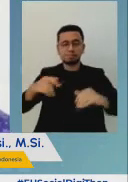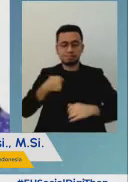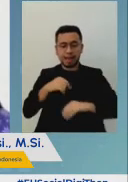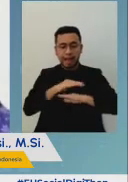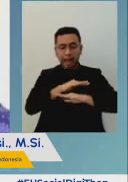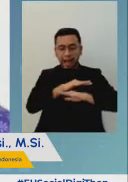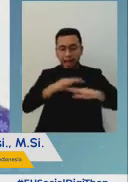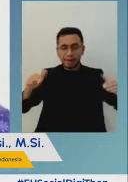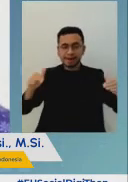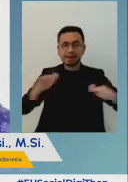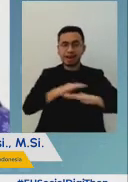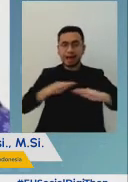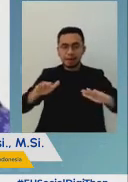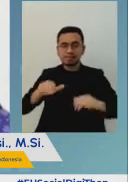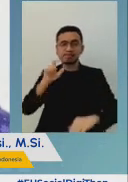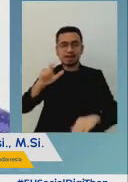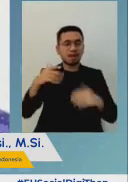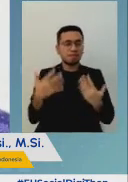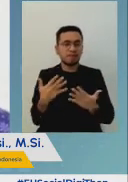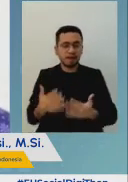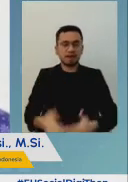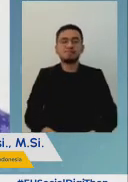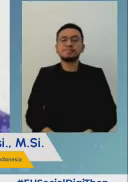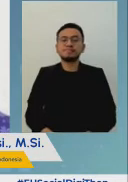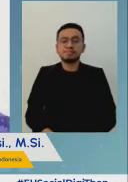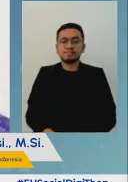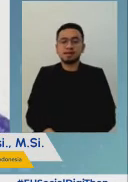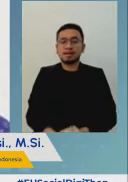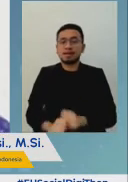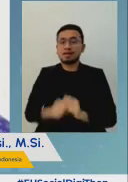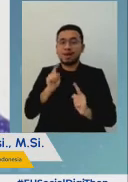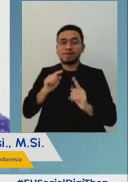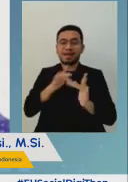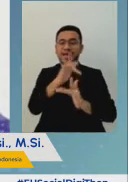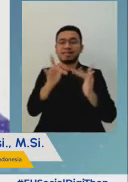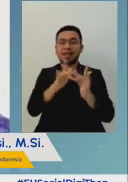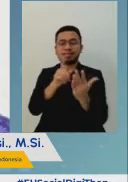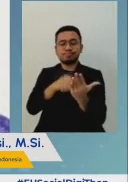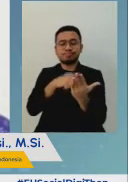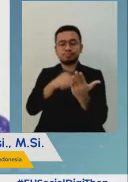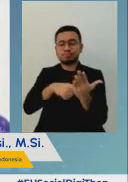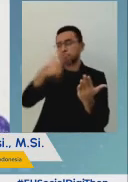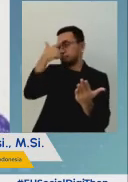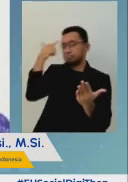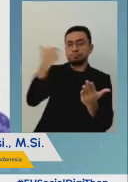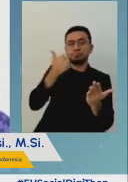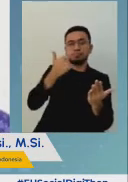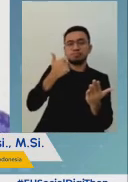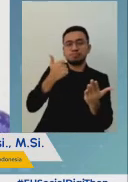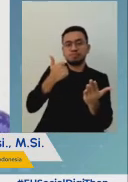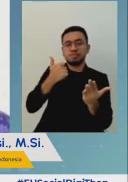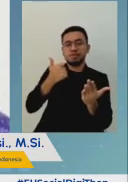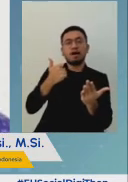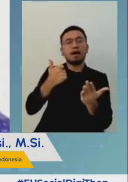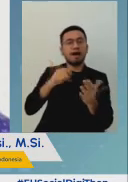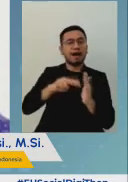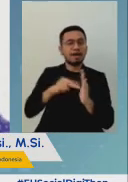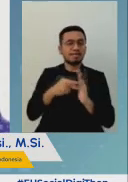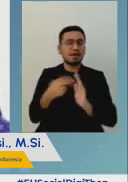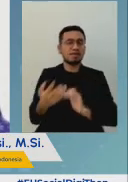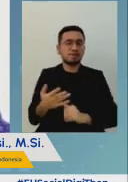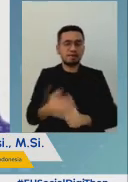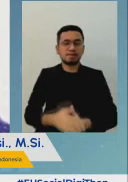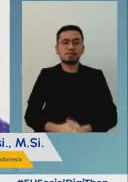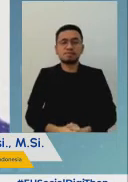kita semakin cerdas ya dalam berinternet ria, maka kita bisa menghindarkan